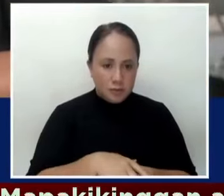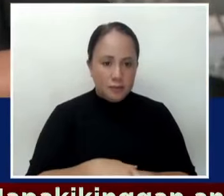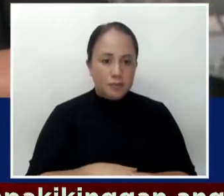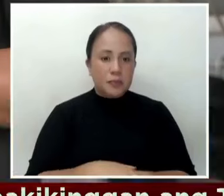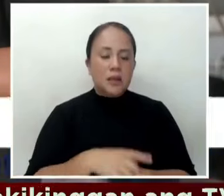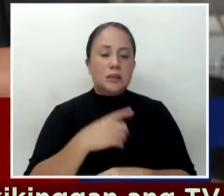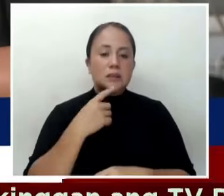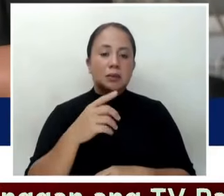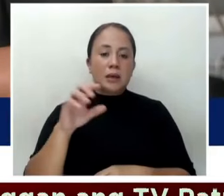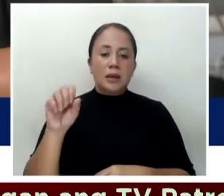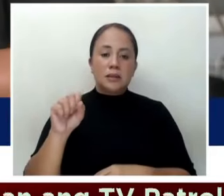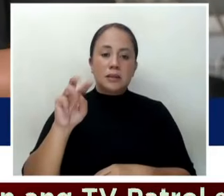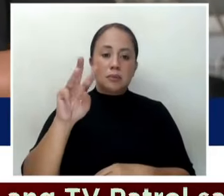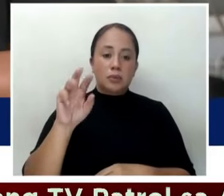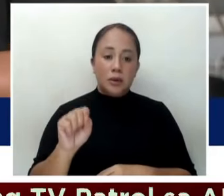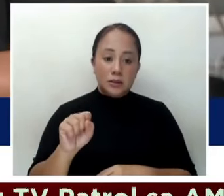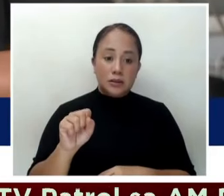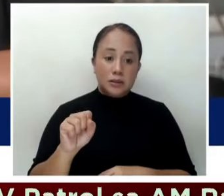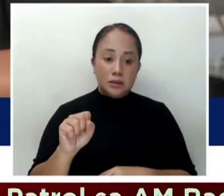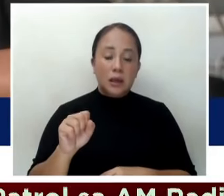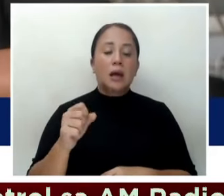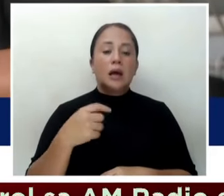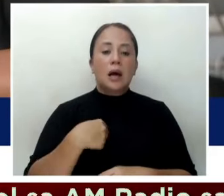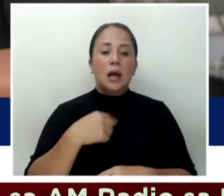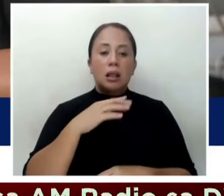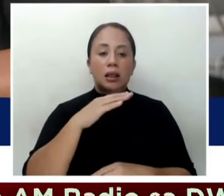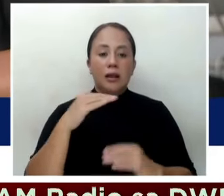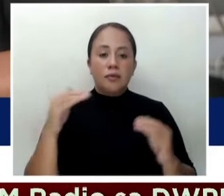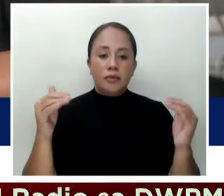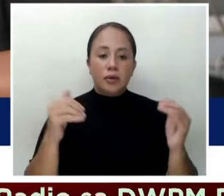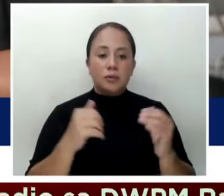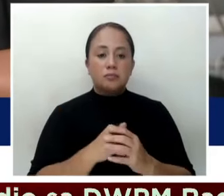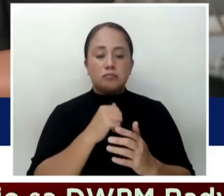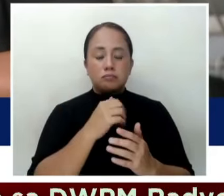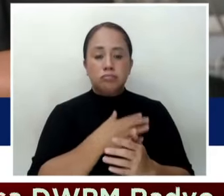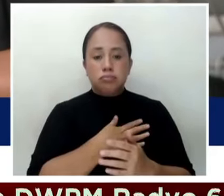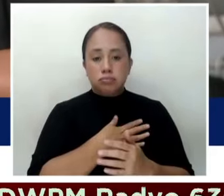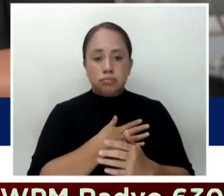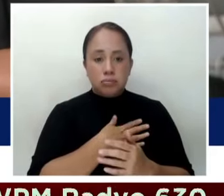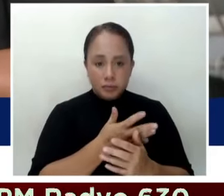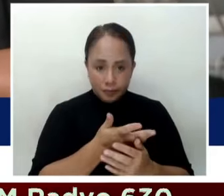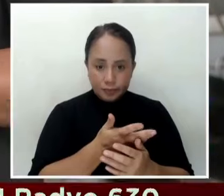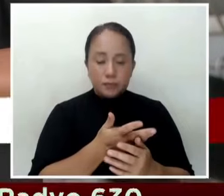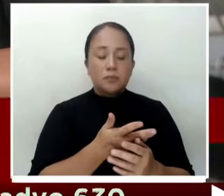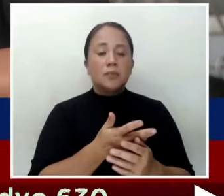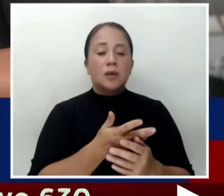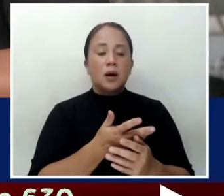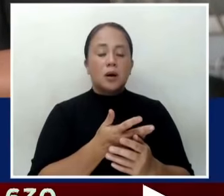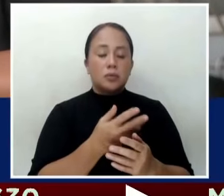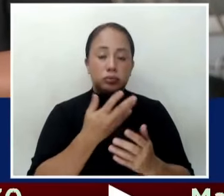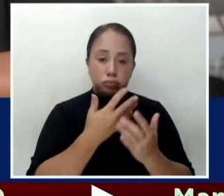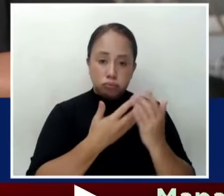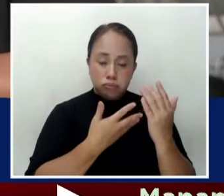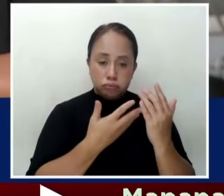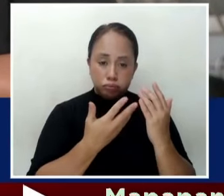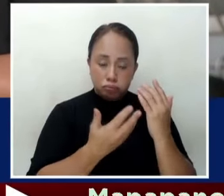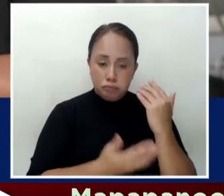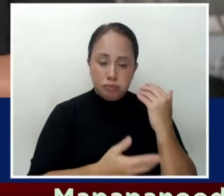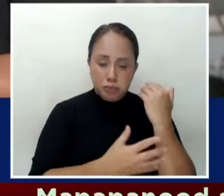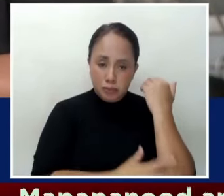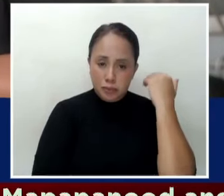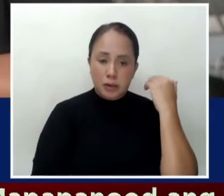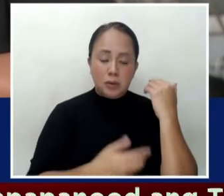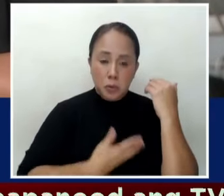pa sa SWS, ang naitalang level ng involuntary hunger o gutom ngayon ay ang pinakamataas na antas na simula noong September